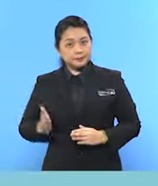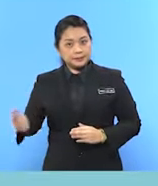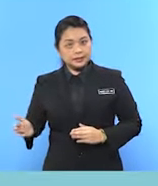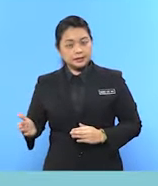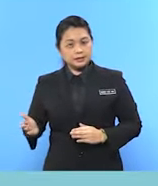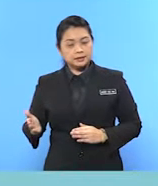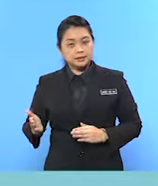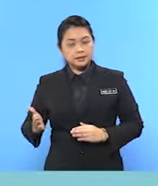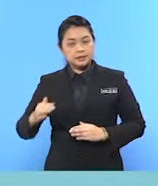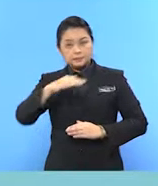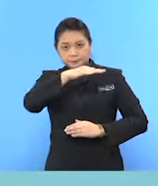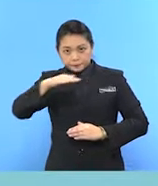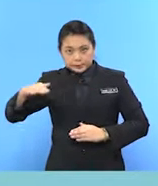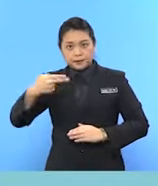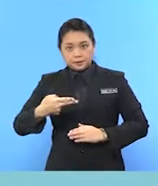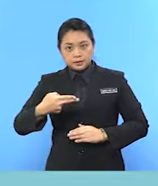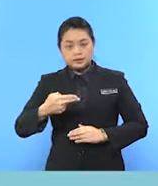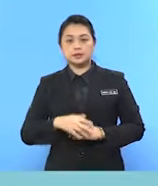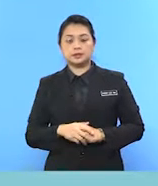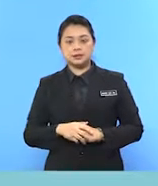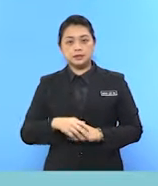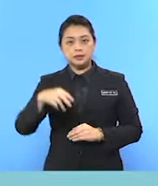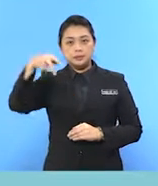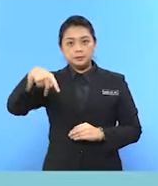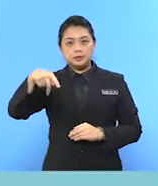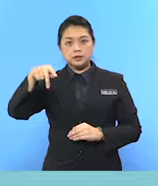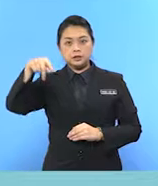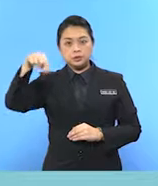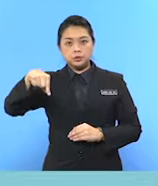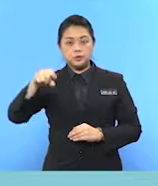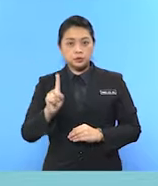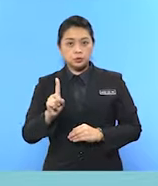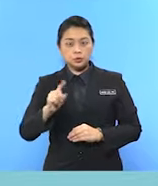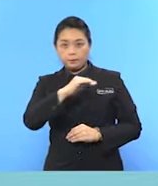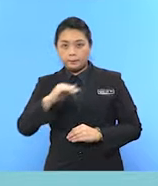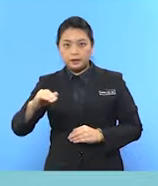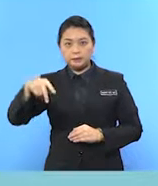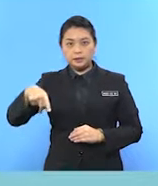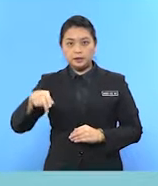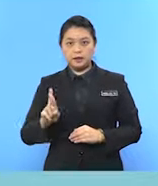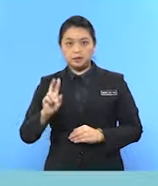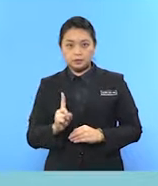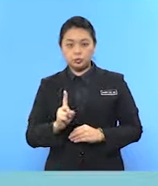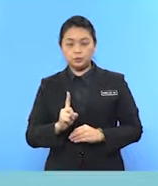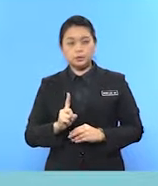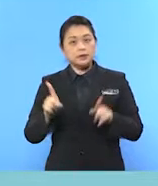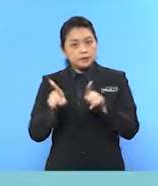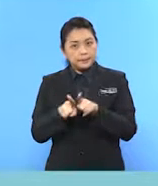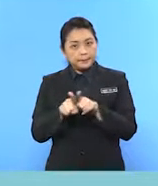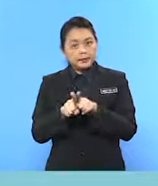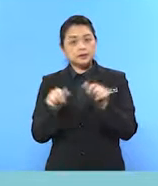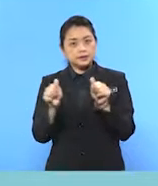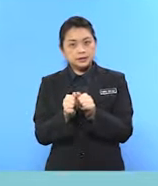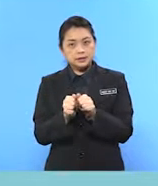Sisi bersebelahan per hipotenus iaitu PQ1 per PR1